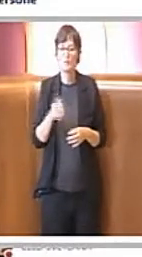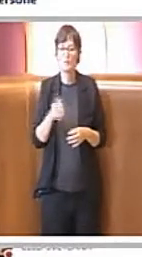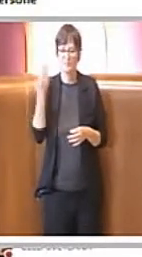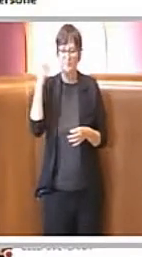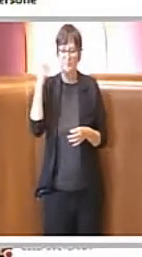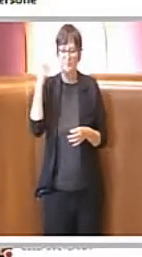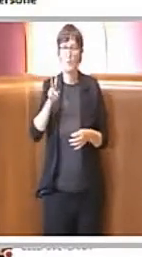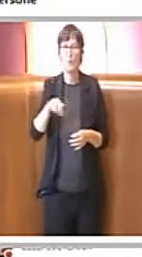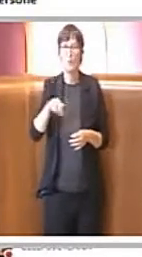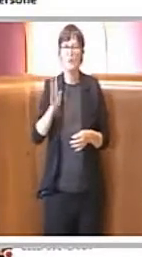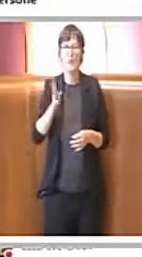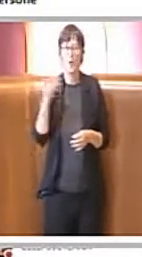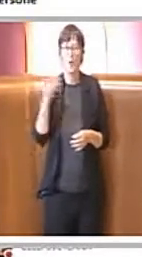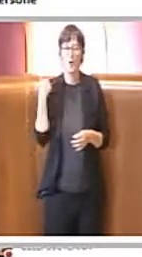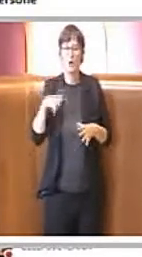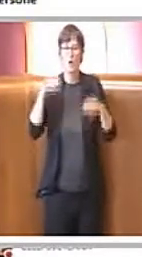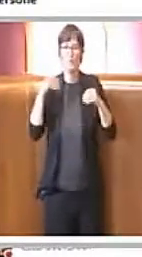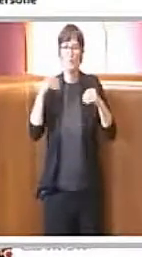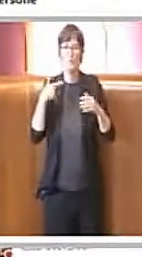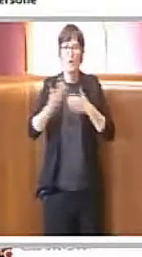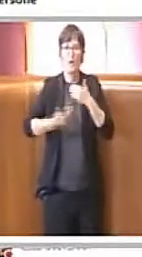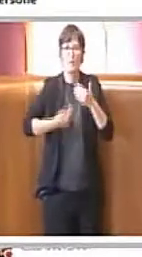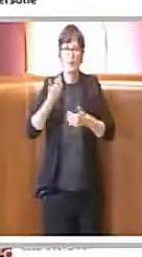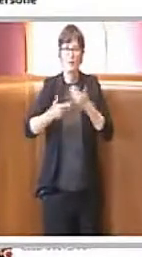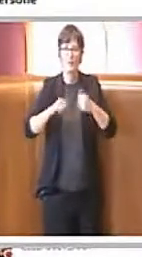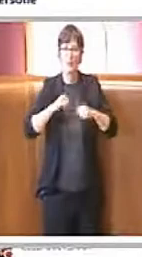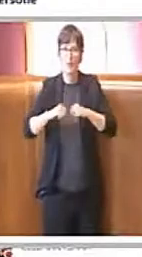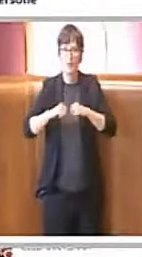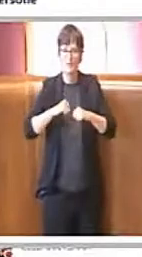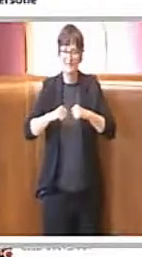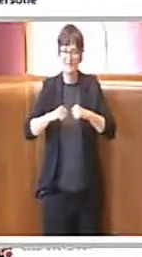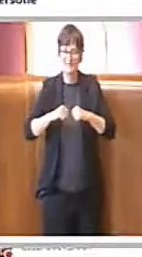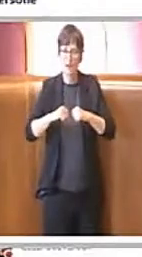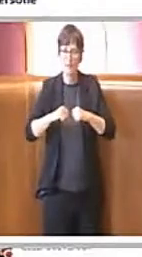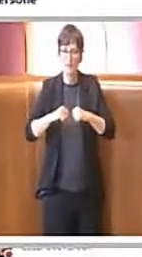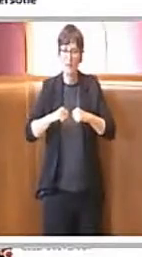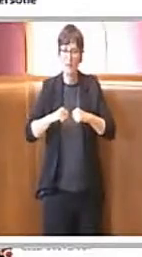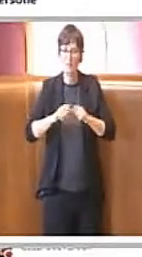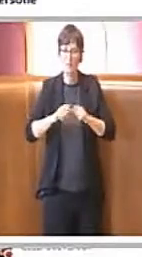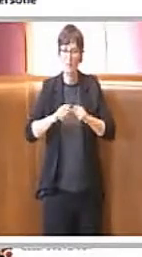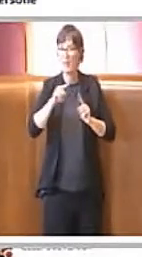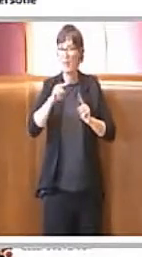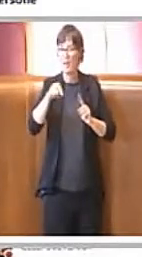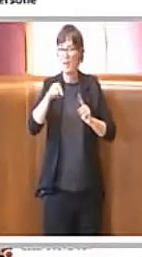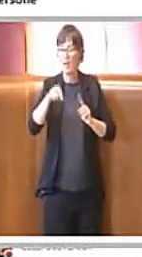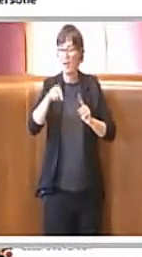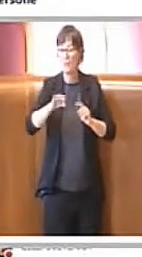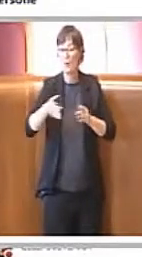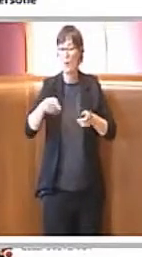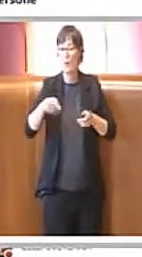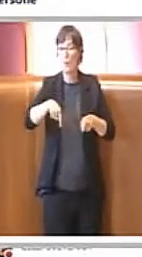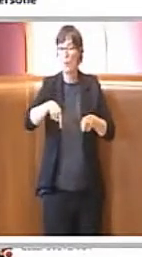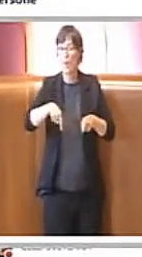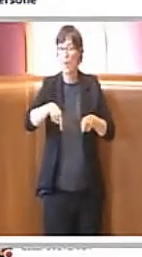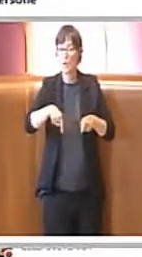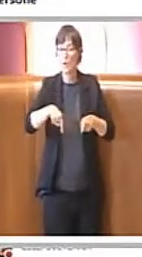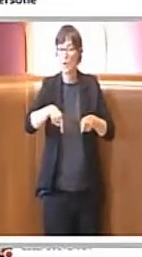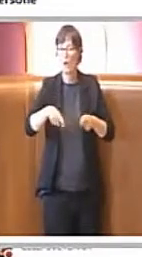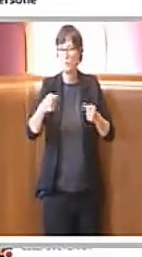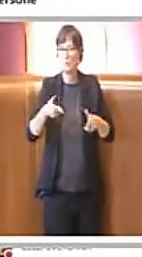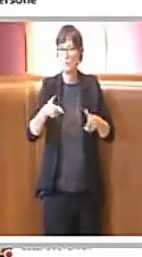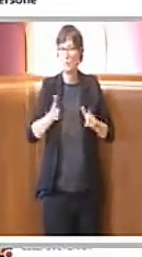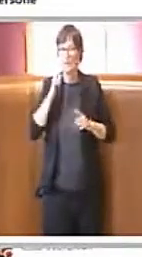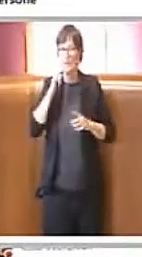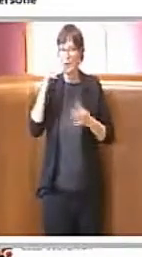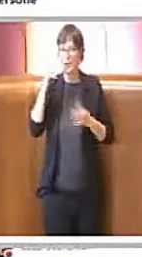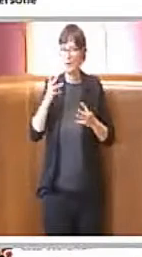lontano 2014 e che soprattutto in questo momento, e questo appunto mi fa riflettere in un